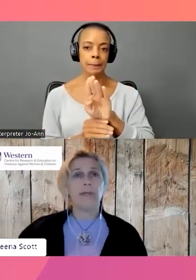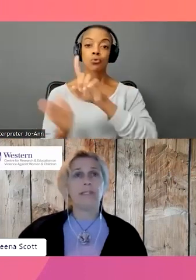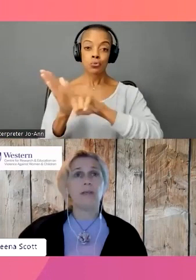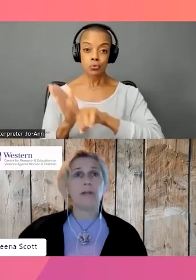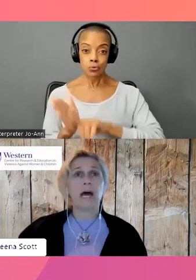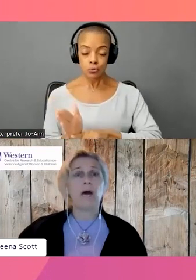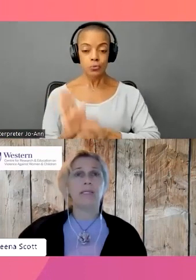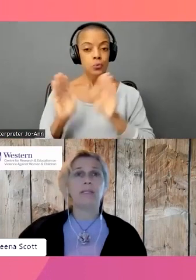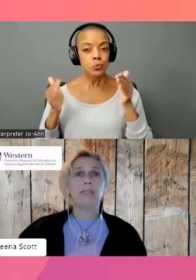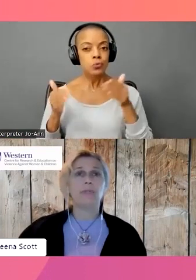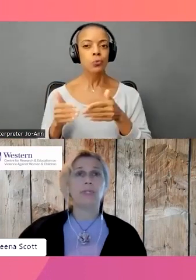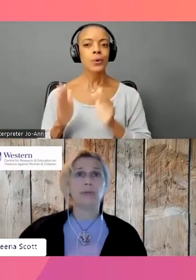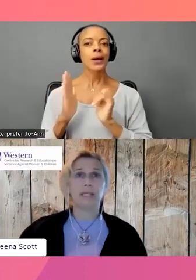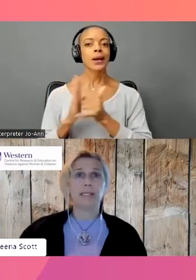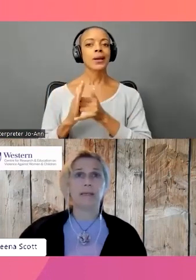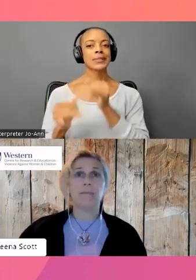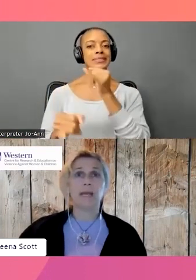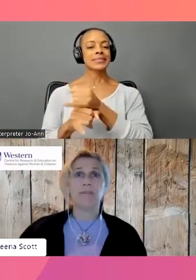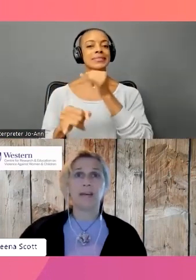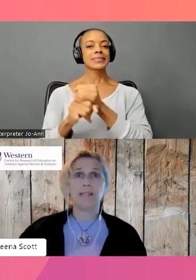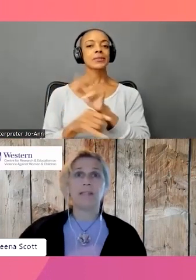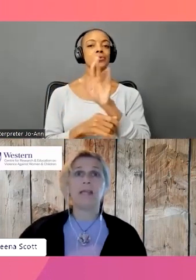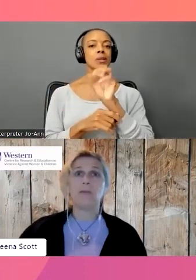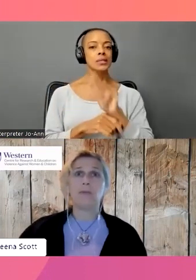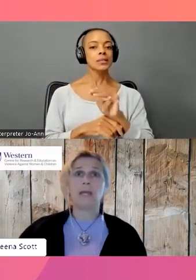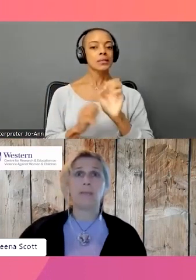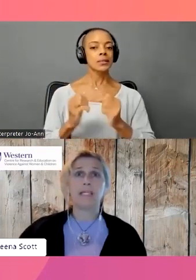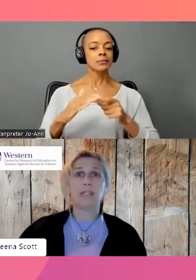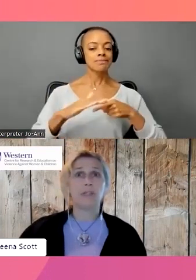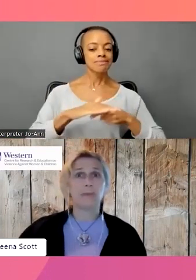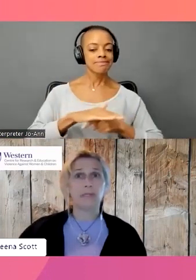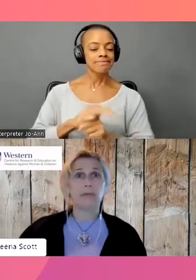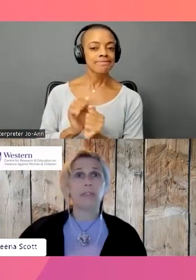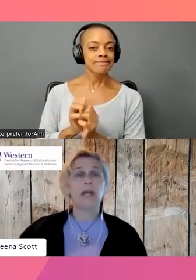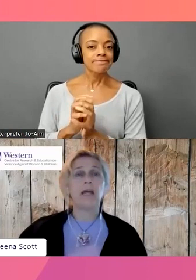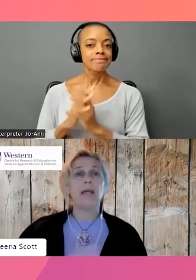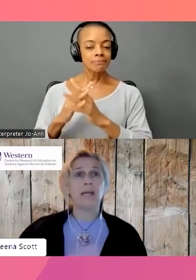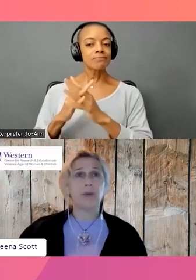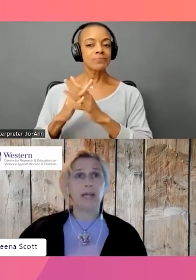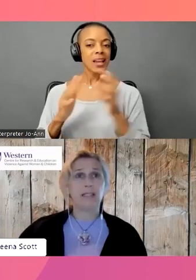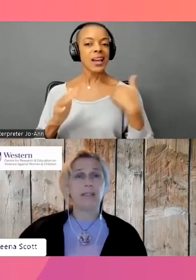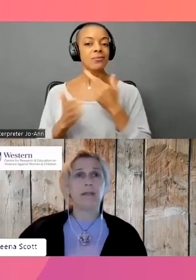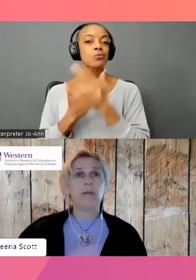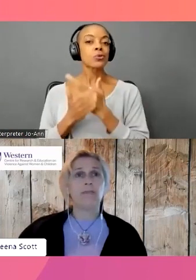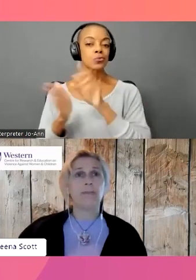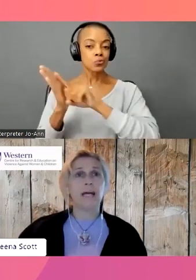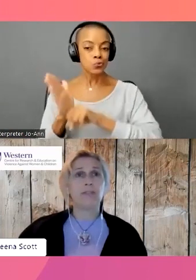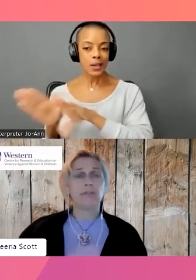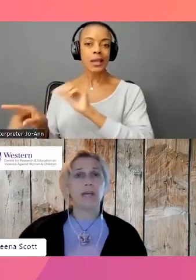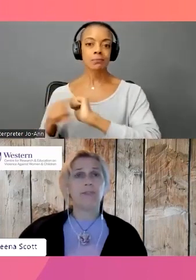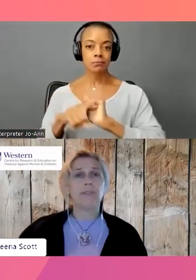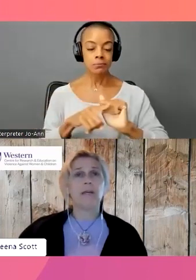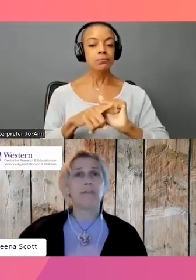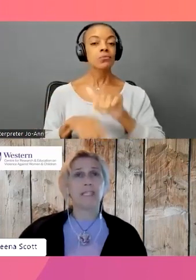acquises. Ses recherches doctorales portent sur la façon dont le racisme institutionnel se manifeste dans la recherche et la